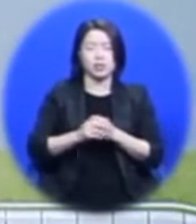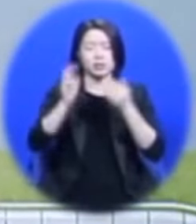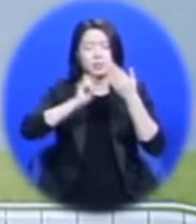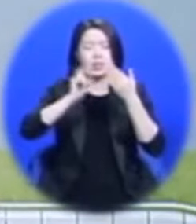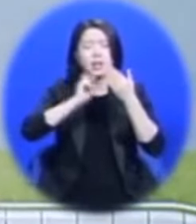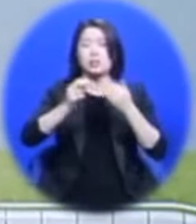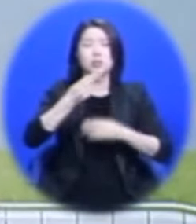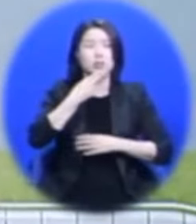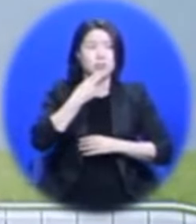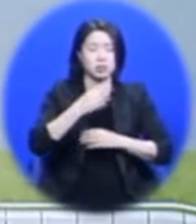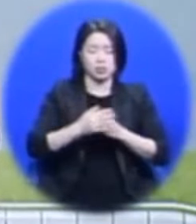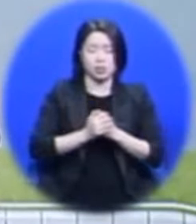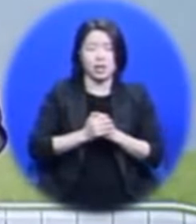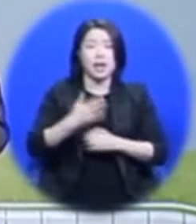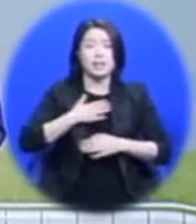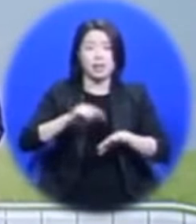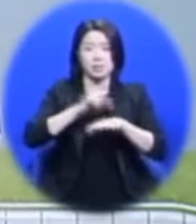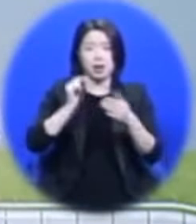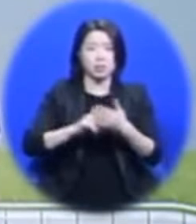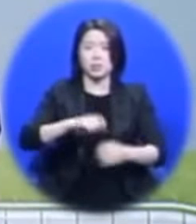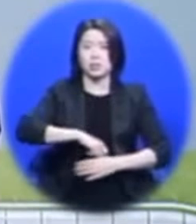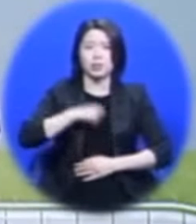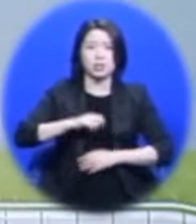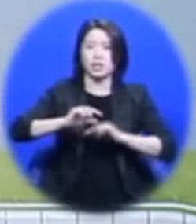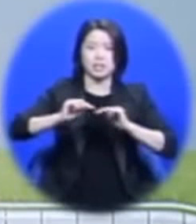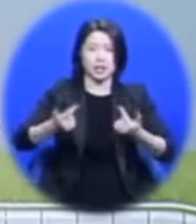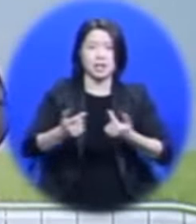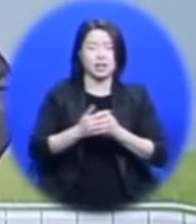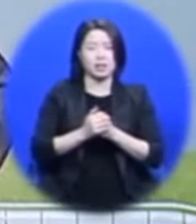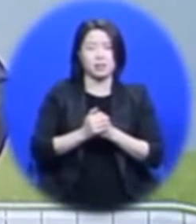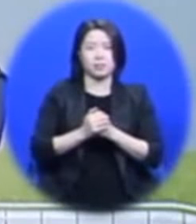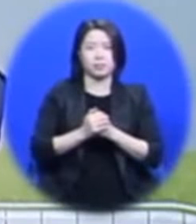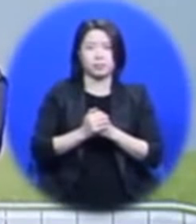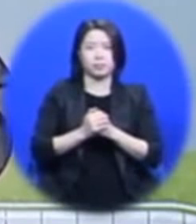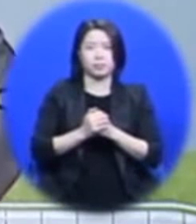찬송이 없어요. 내 마음이 정직하지 않아요.